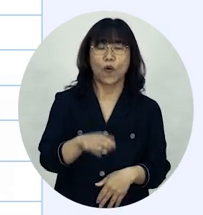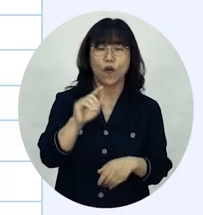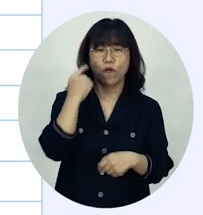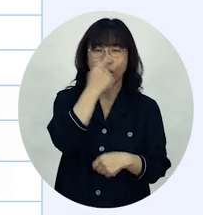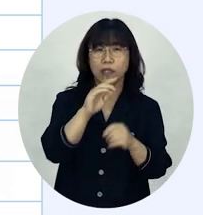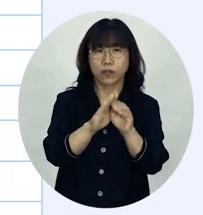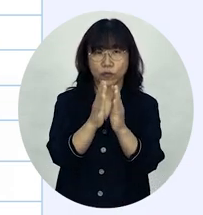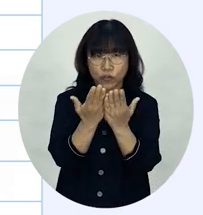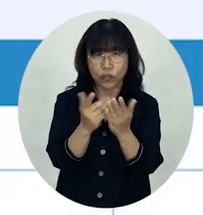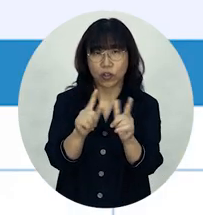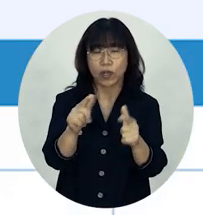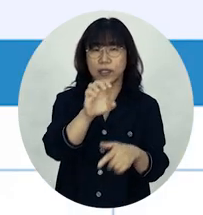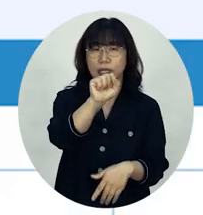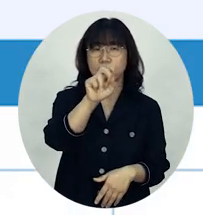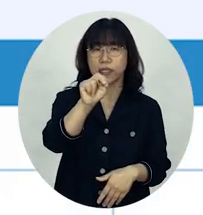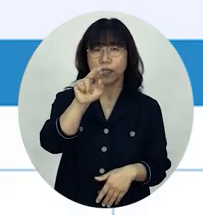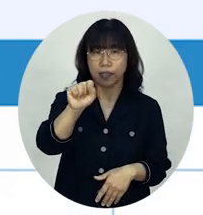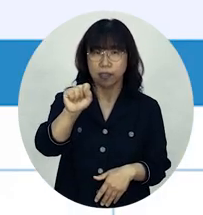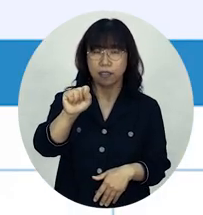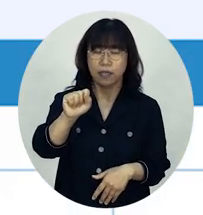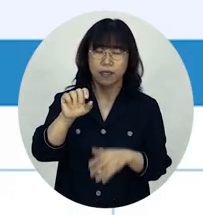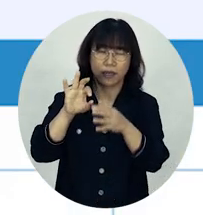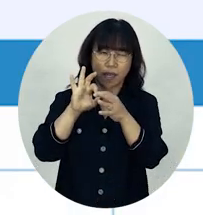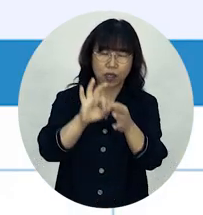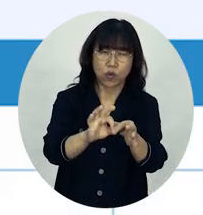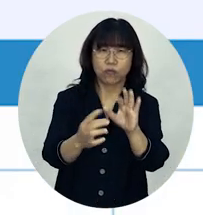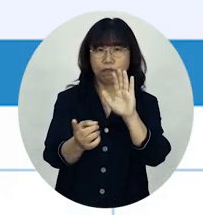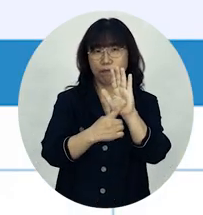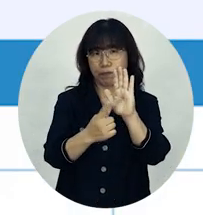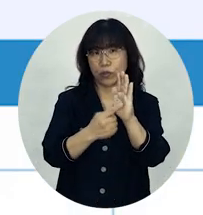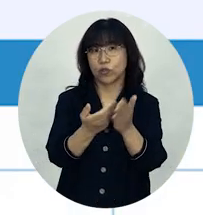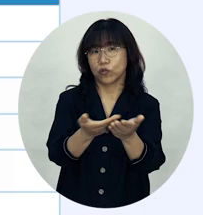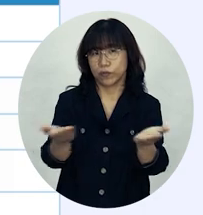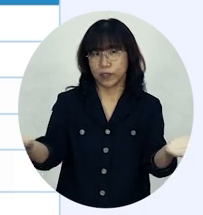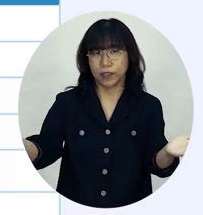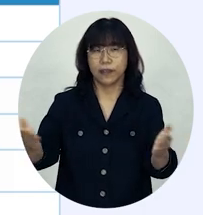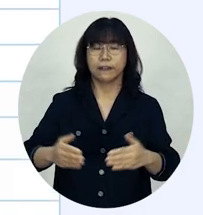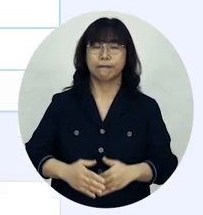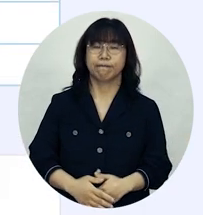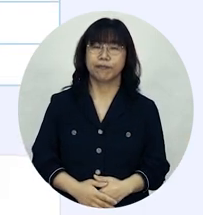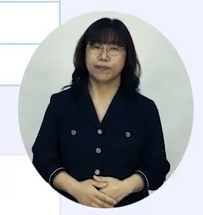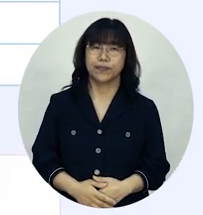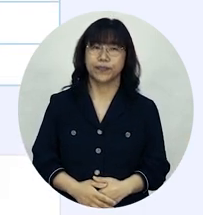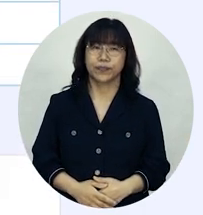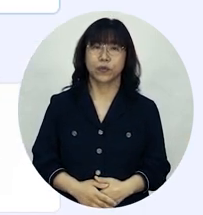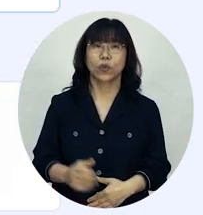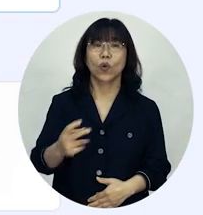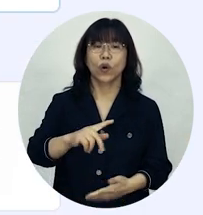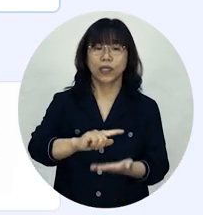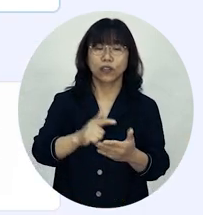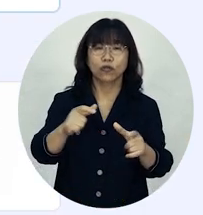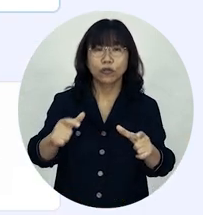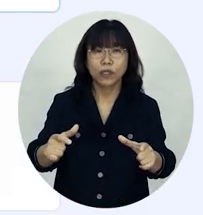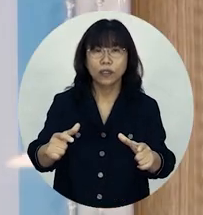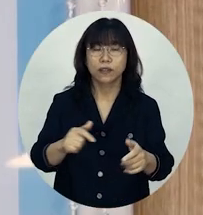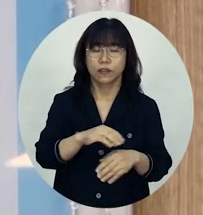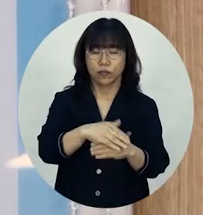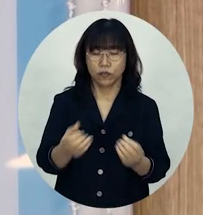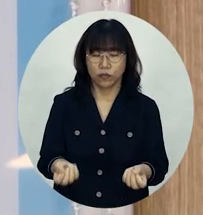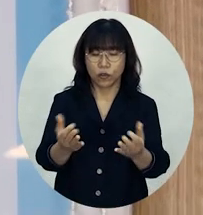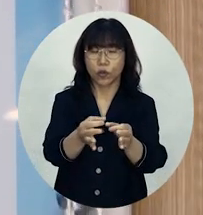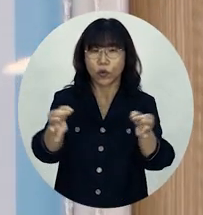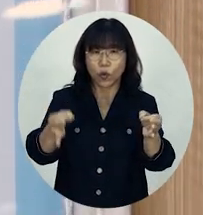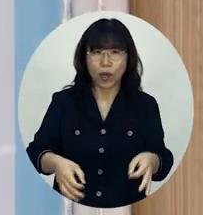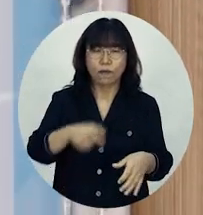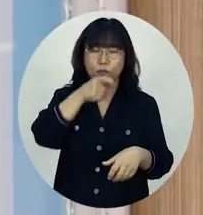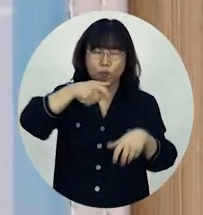전달하며 코론 l9 관련 국민 불편을 최소화 할 예정입니다 또 군은 추석 연휴기간 중 기습